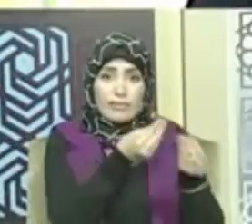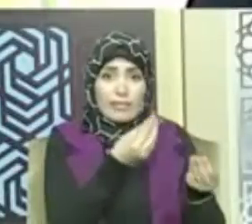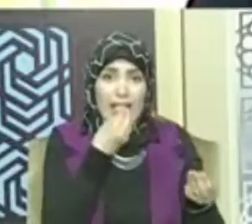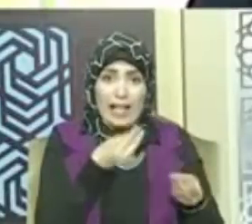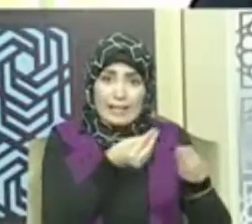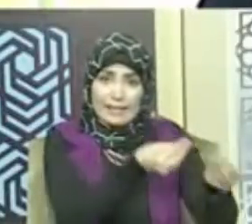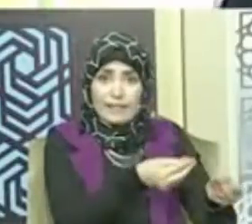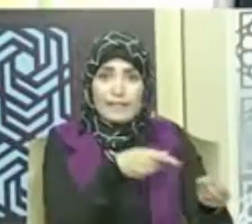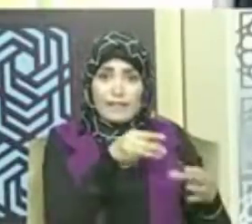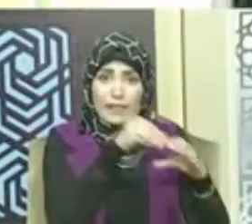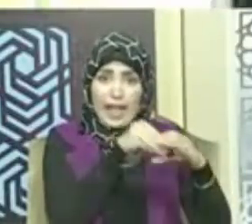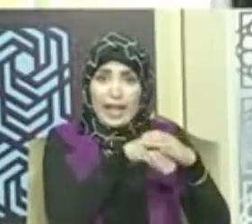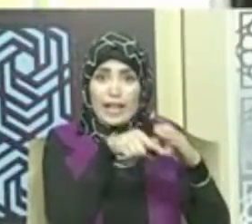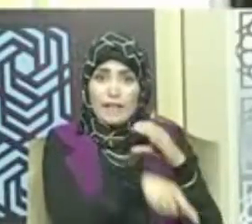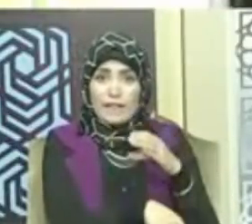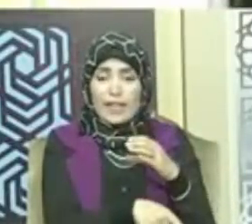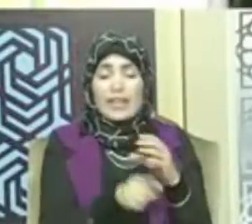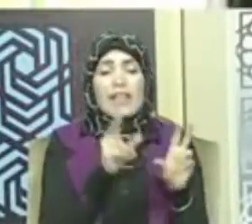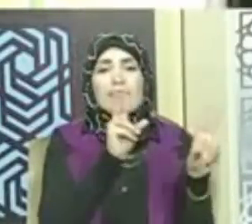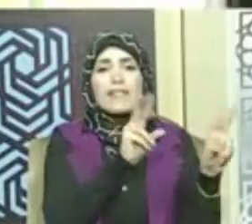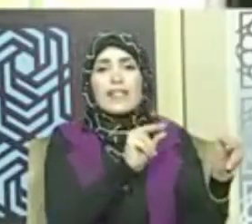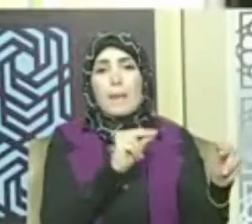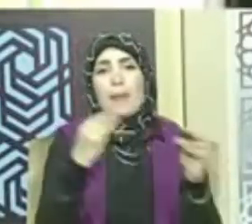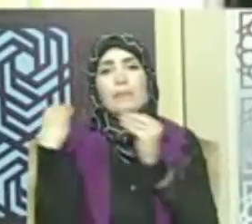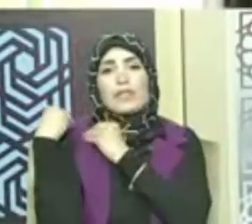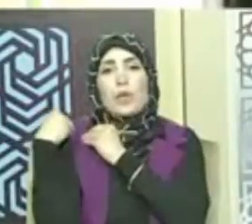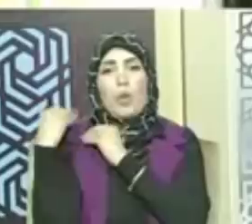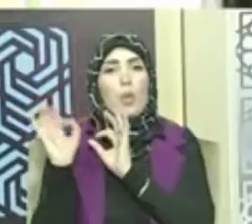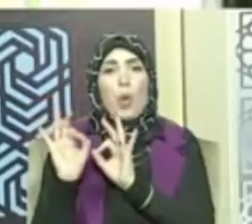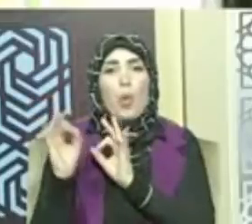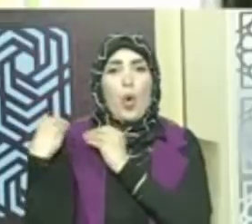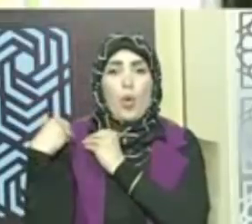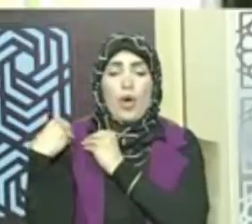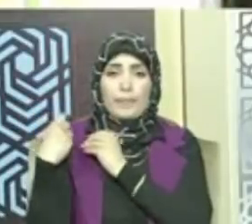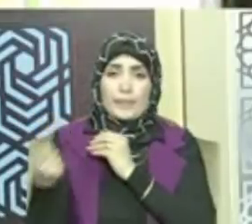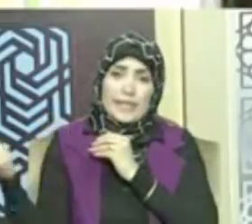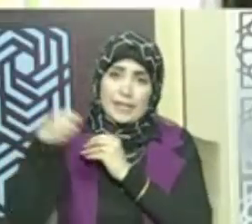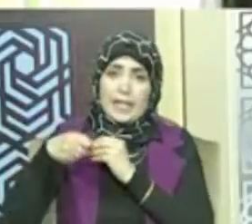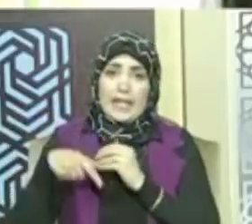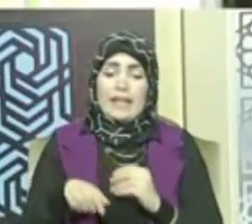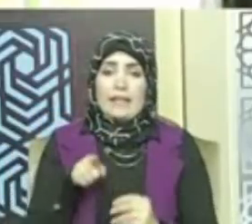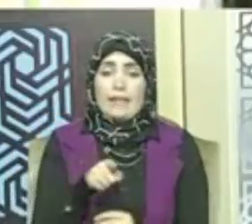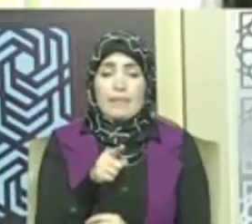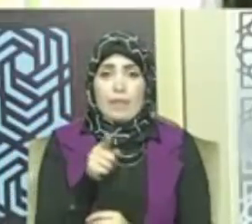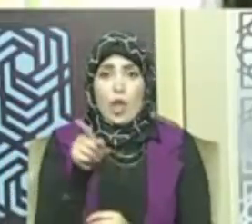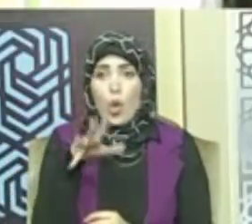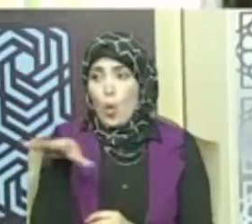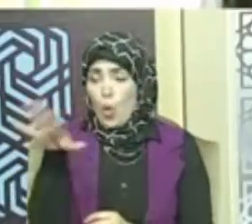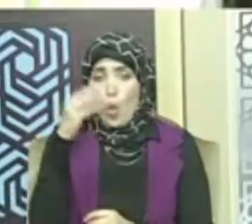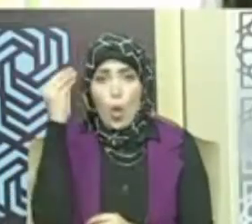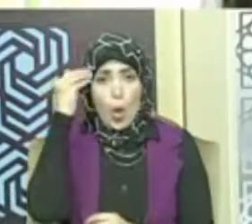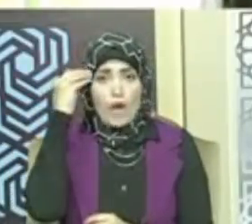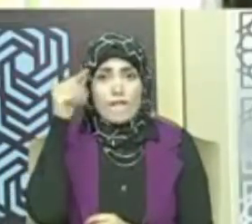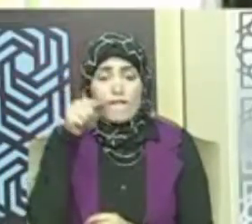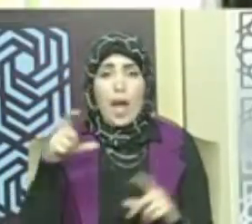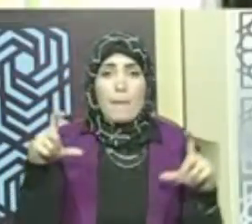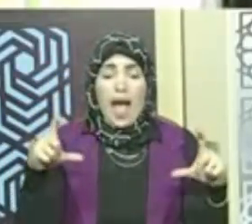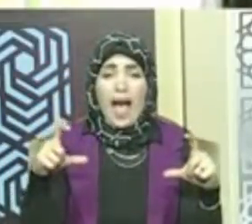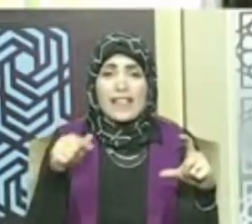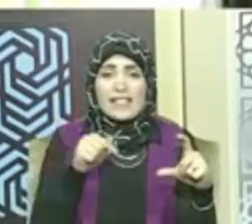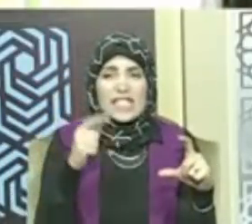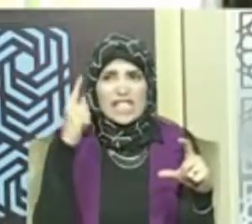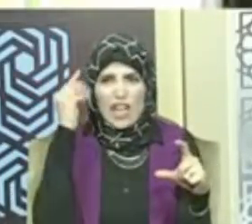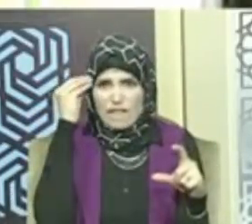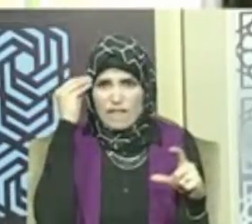أجره. وربما فهم بعض الناس الحديث فهما ضيقا، ففهم أن